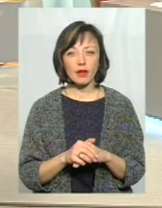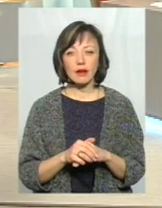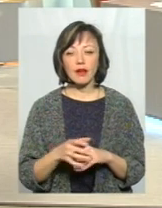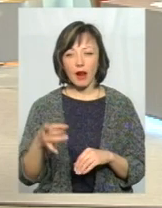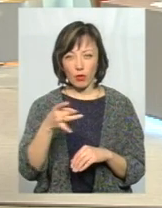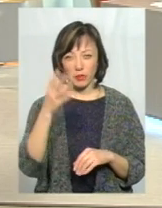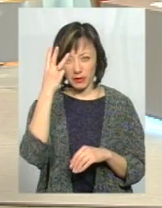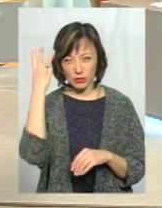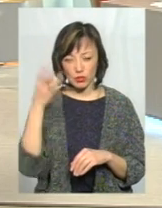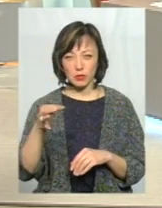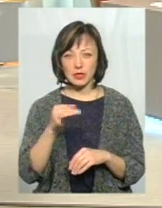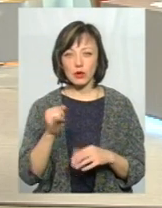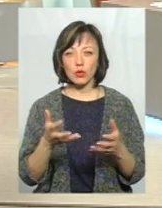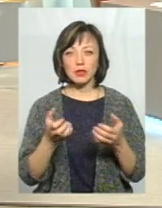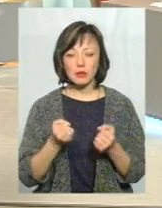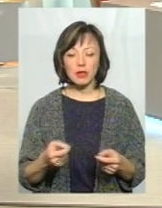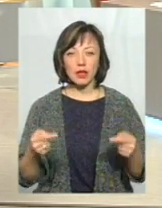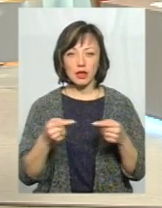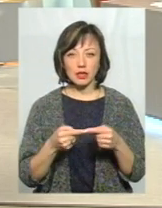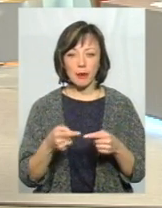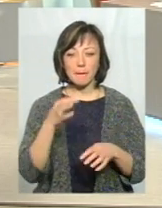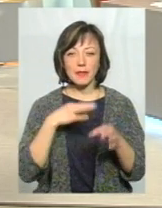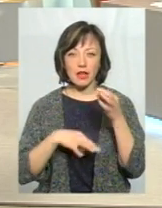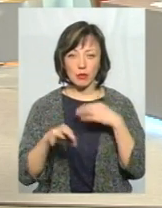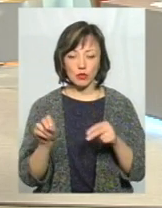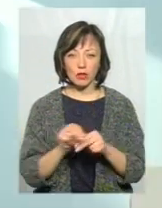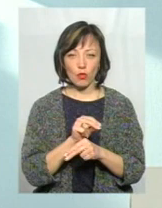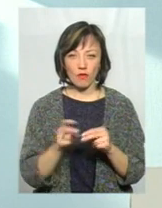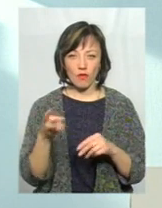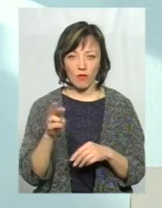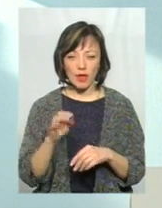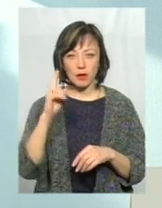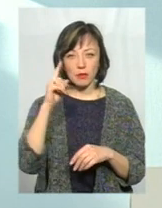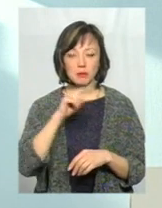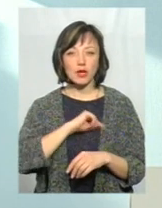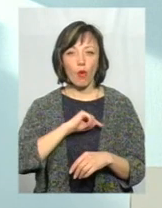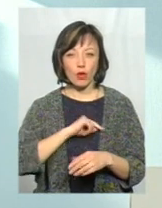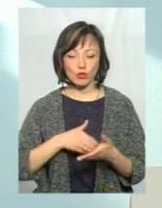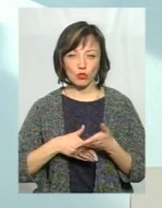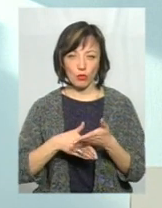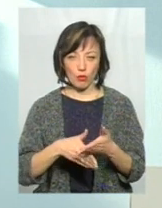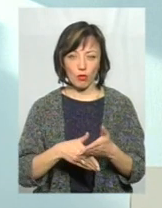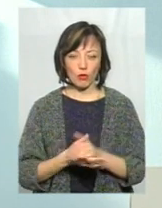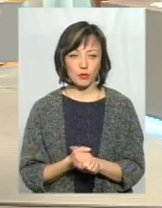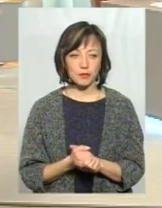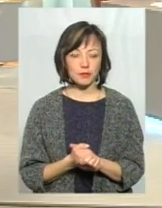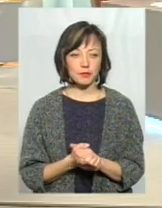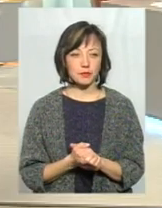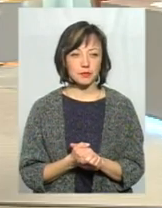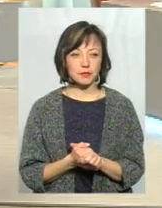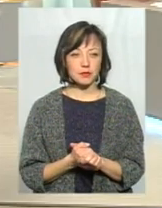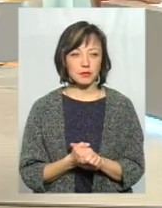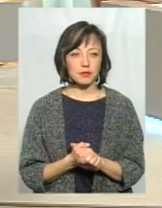області, і отримує належне медикаментозне лікування та психологічну допомогу. Дякую, пані